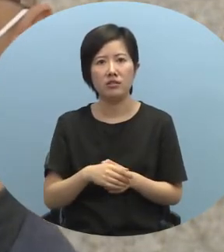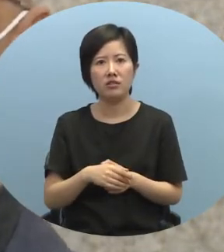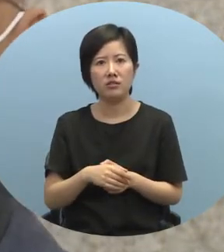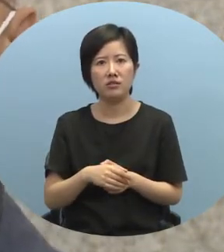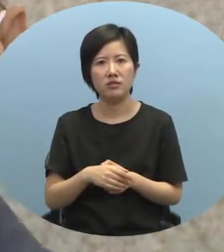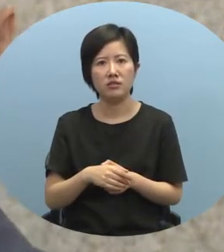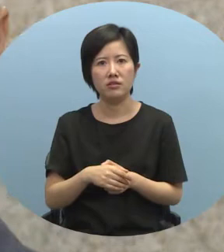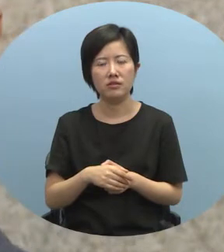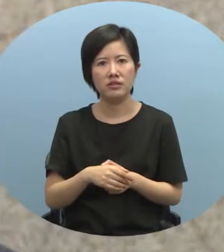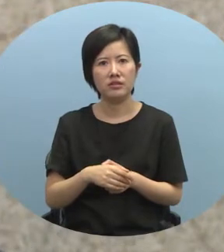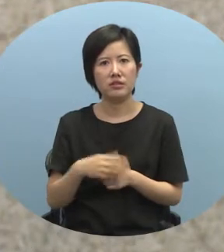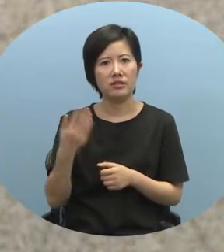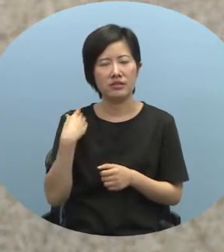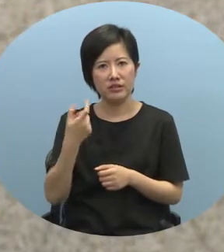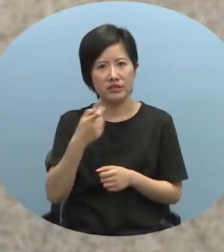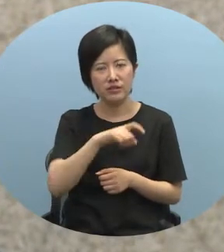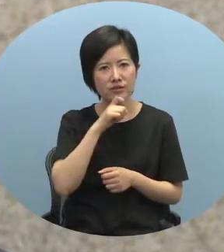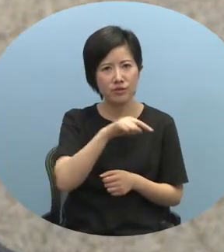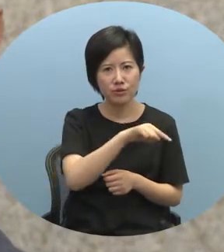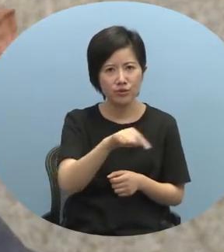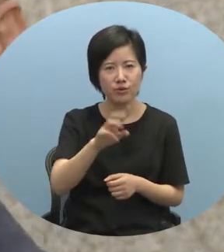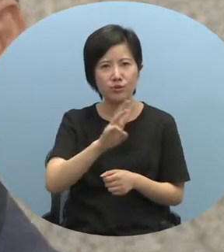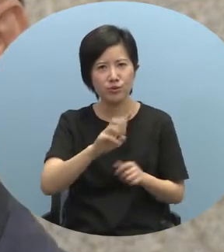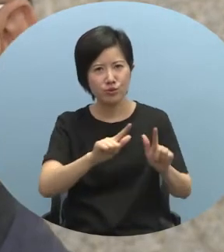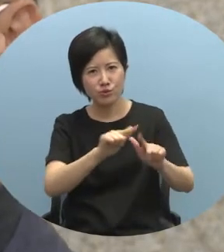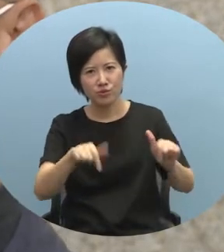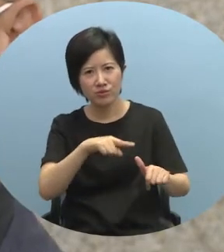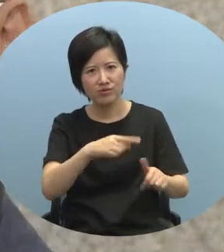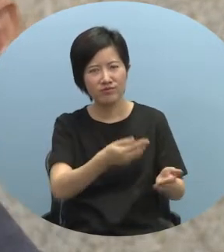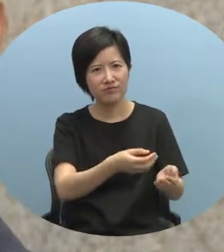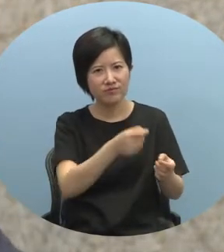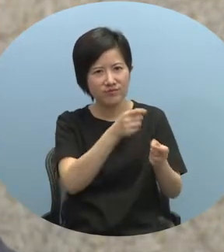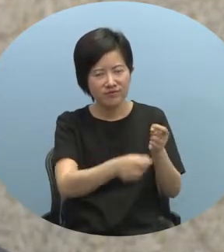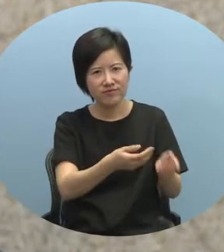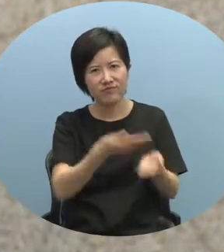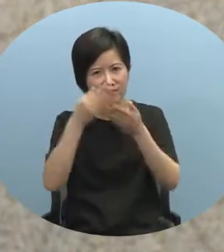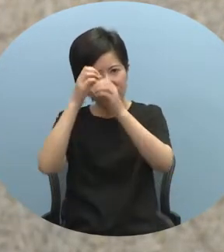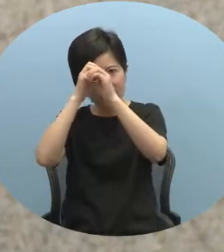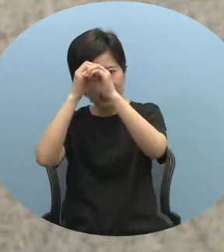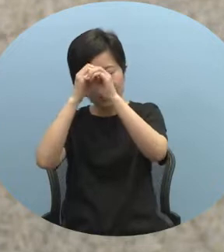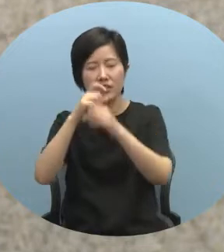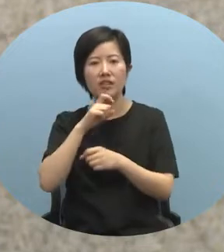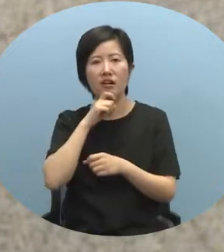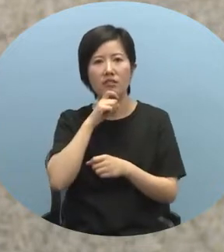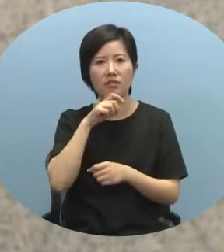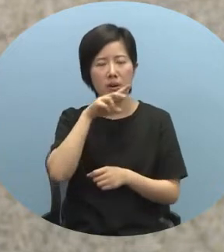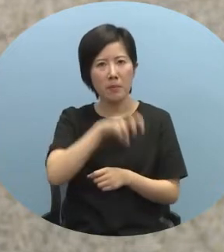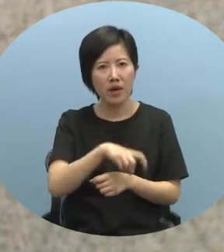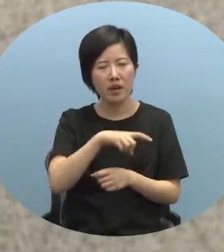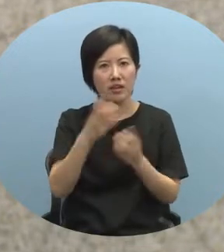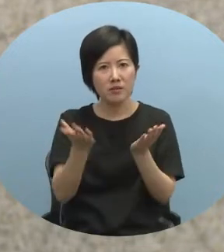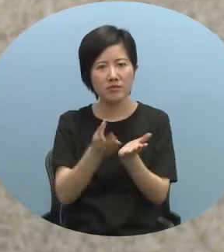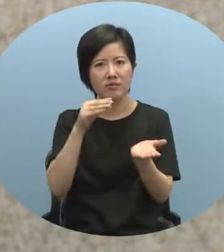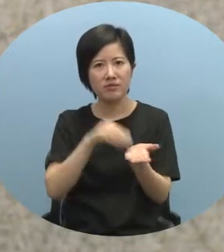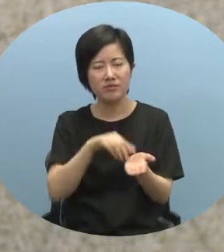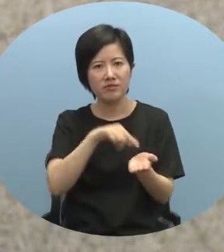係喺唔同嘅街區咧係做一個污水嘅監測，睇到咧就佢哋嗰個陽性情況